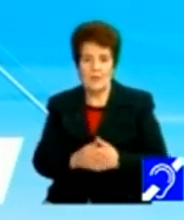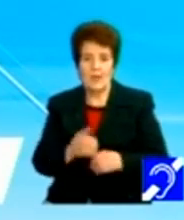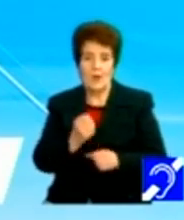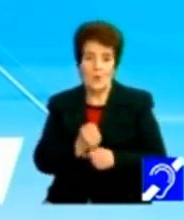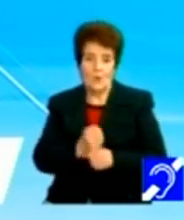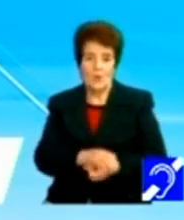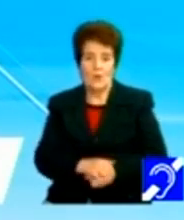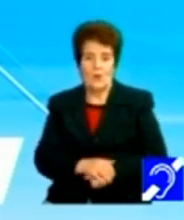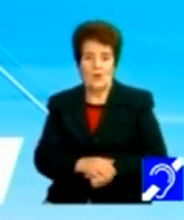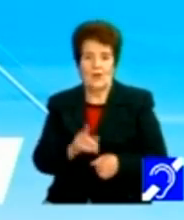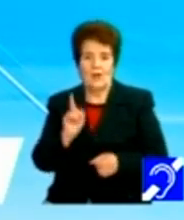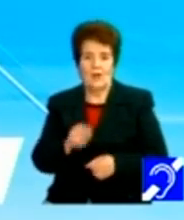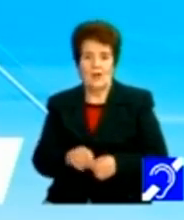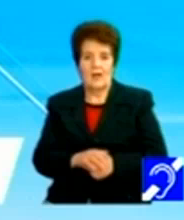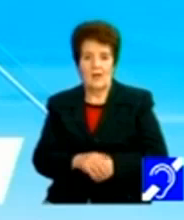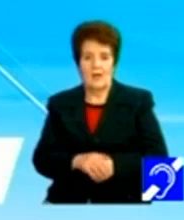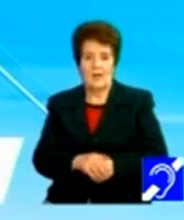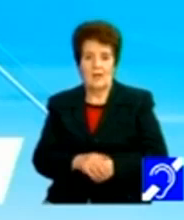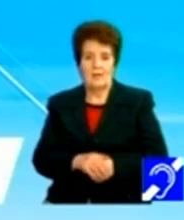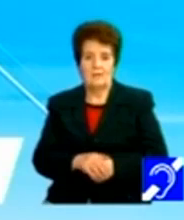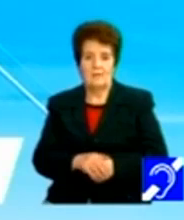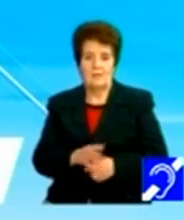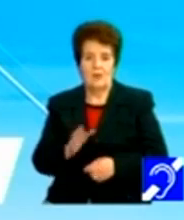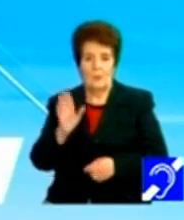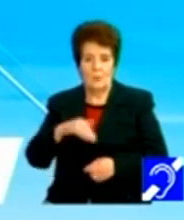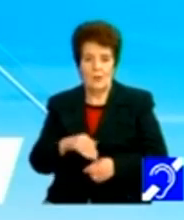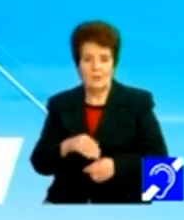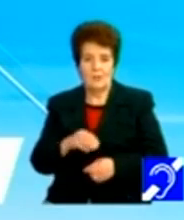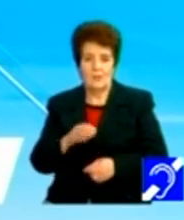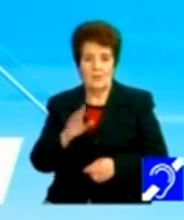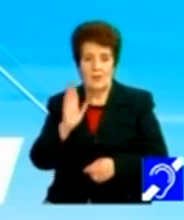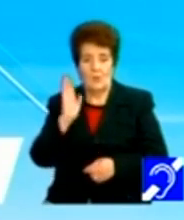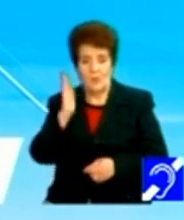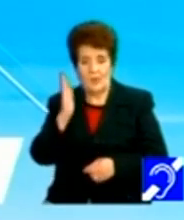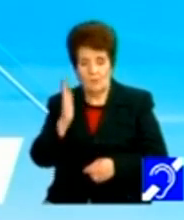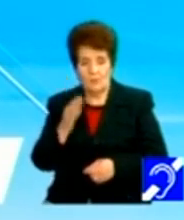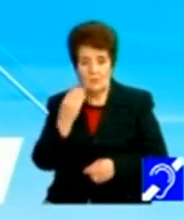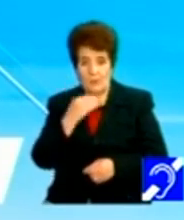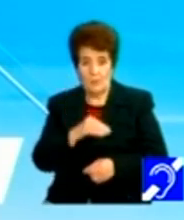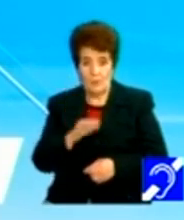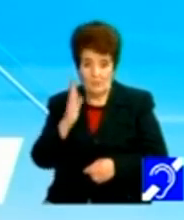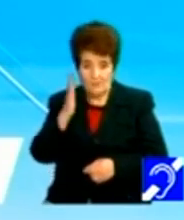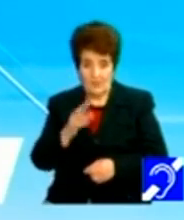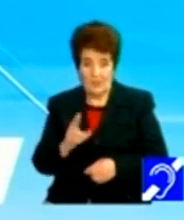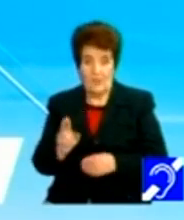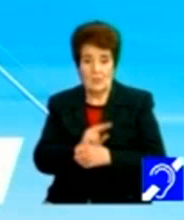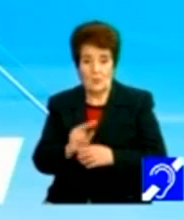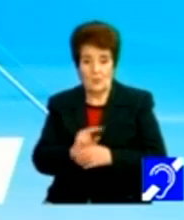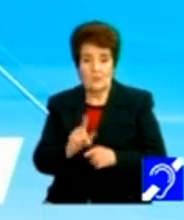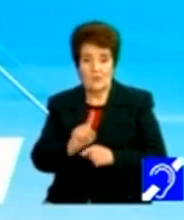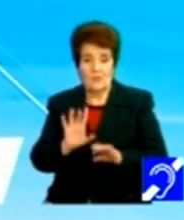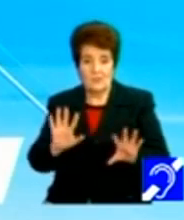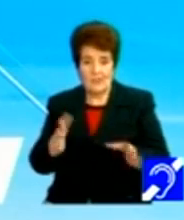care poate va avea o evoluție mai bună pe viitor, sper, dar nu știu. Mi-aș fi dorit să corectez ceea ce s-a